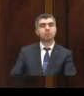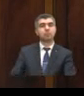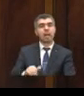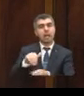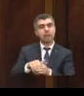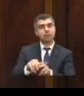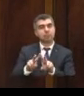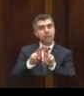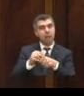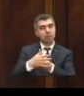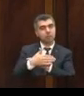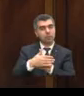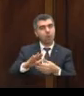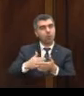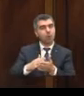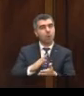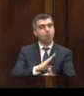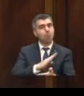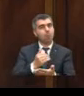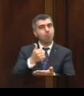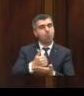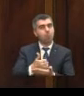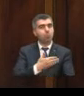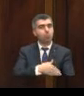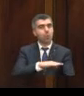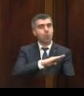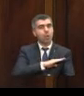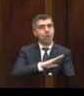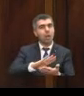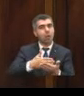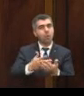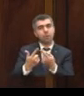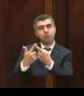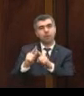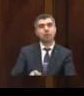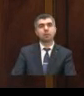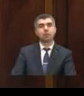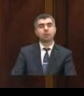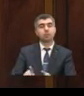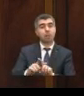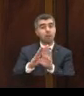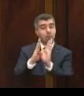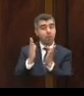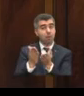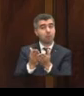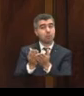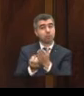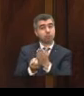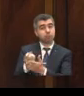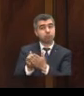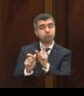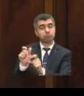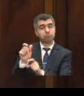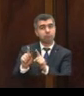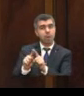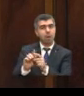بروح من المسؤولية والحرص على توخي تحقيق المصلحة العامة بعيدا عن كل